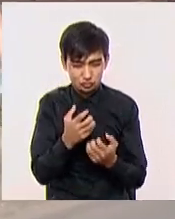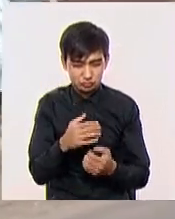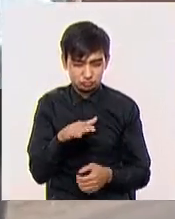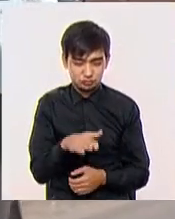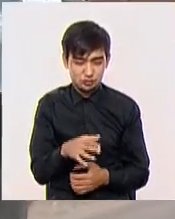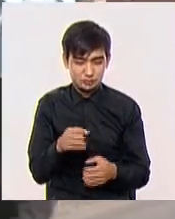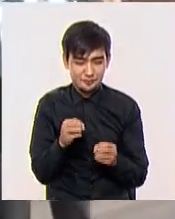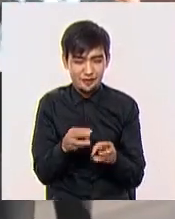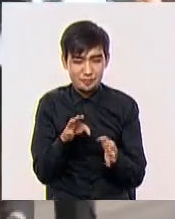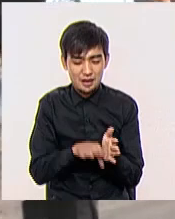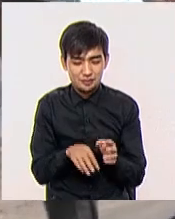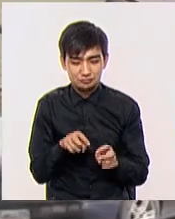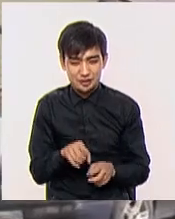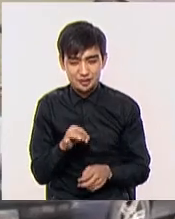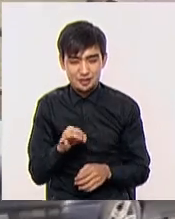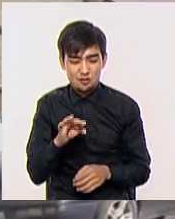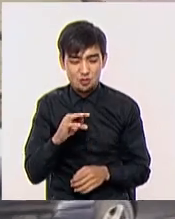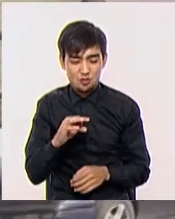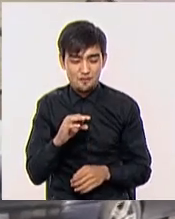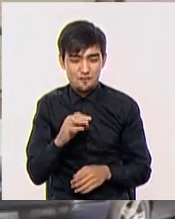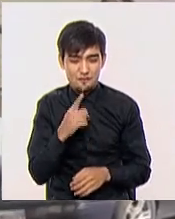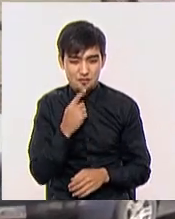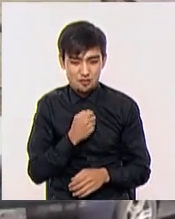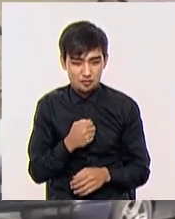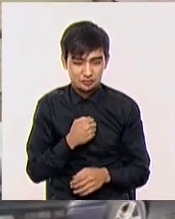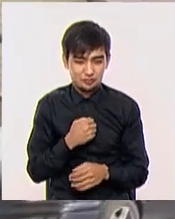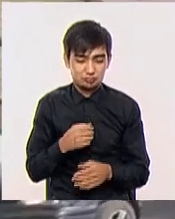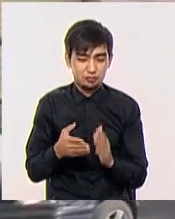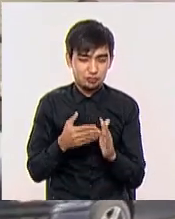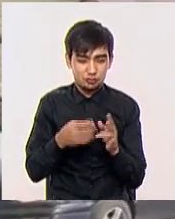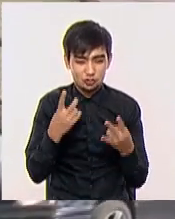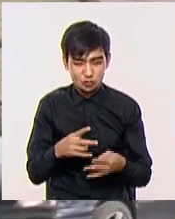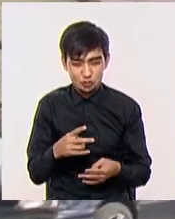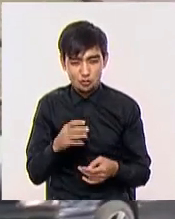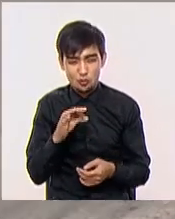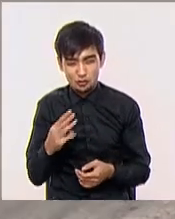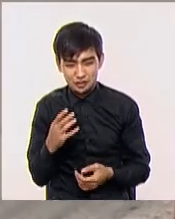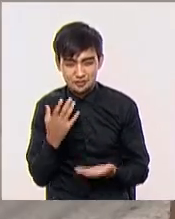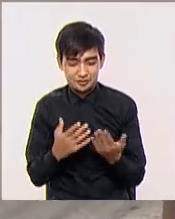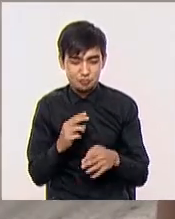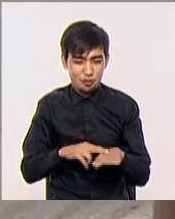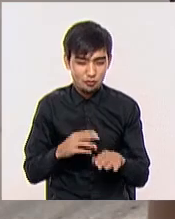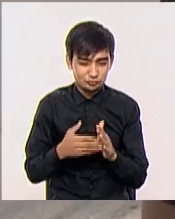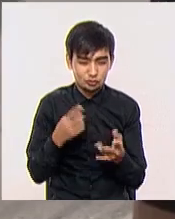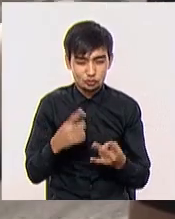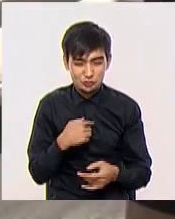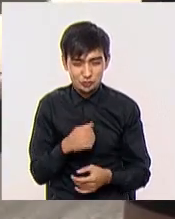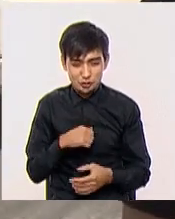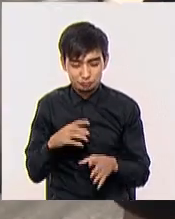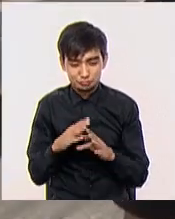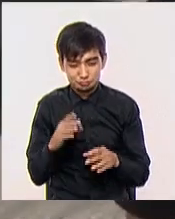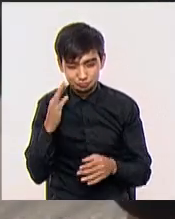без огней, а военные просили не вызывать скорую и полицию и пытались сами привести в чувство пострадавшего. Водители вели себя